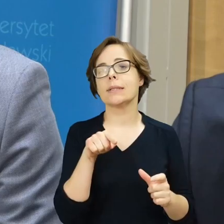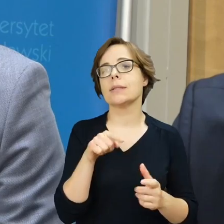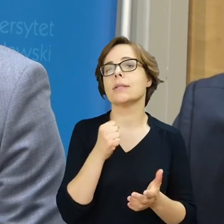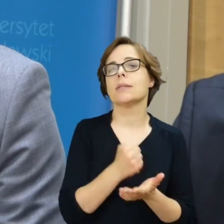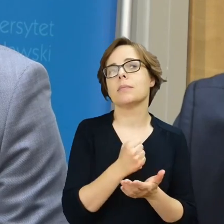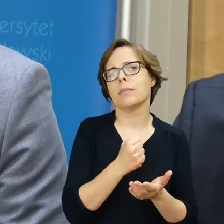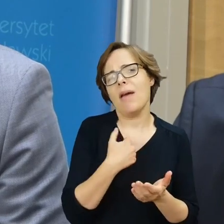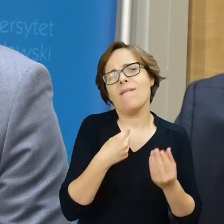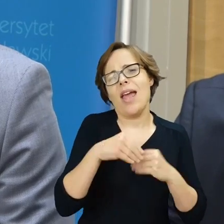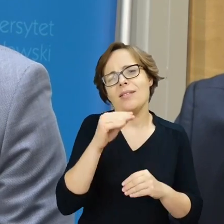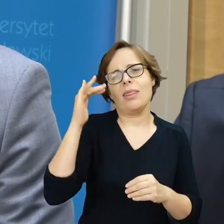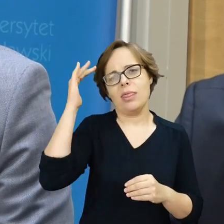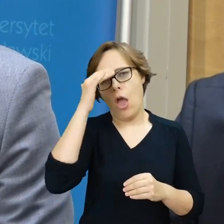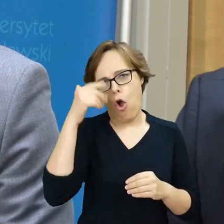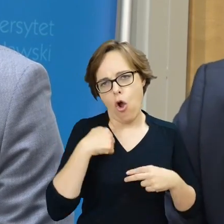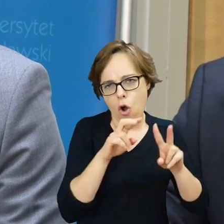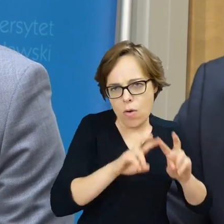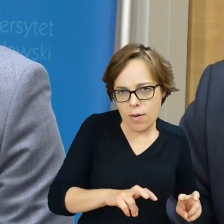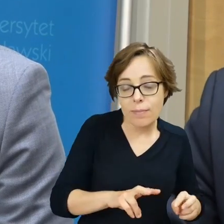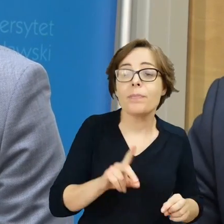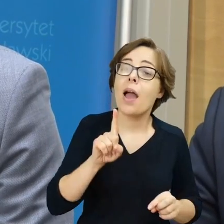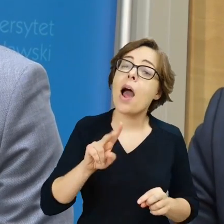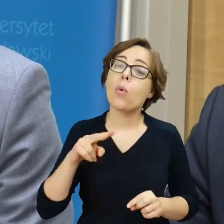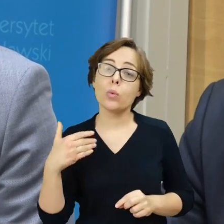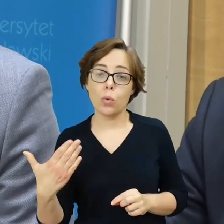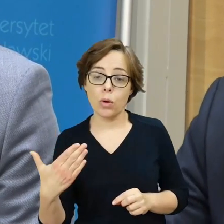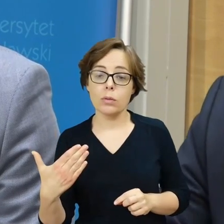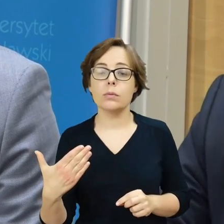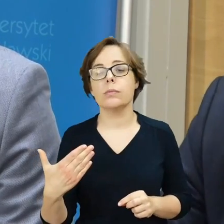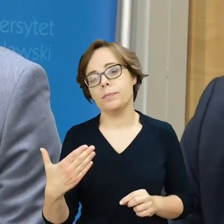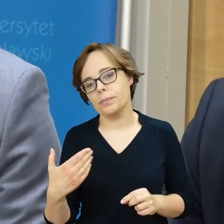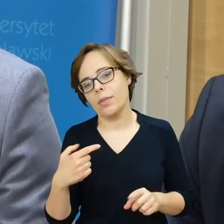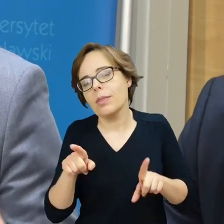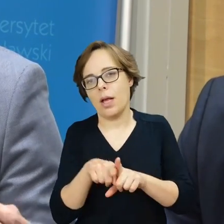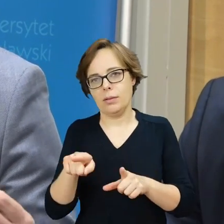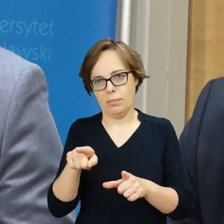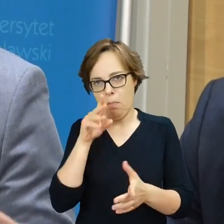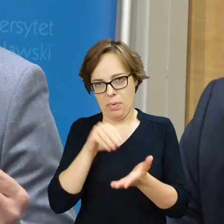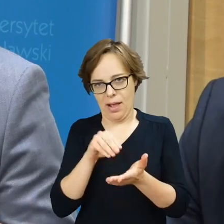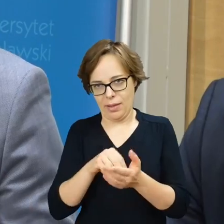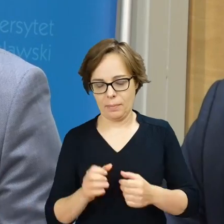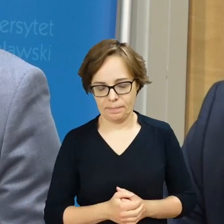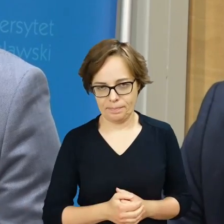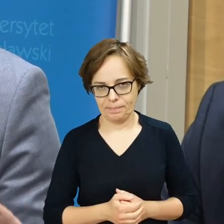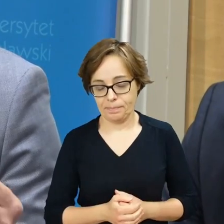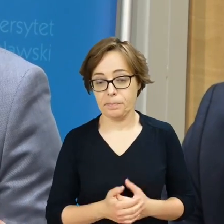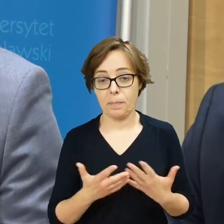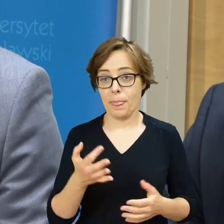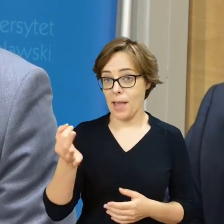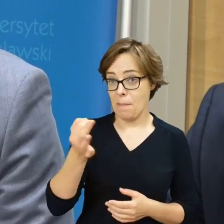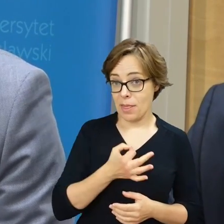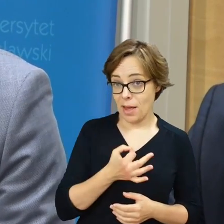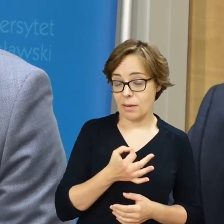teoretyczne też zgłębia, ale z drugiej strony też ta kwestia praktyczna. I tu trzeba powiedzieć, no, pytanie zadane i krótka odpowiedź. Czy